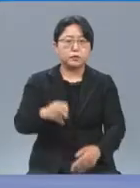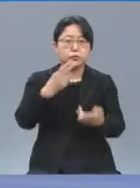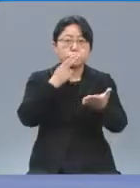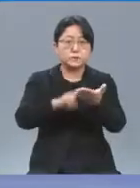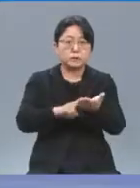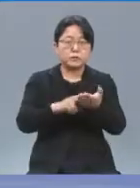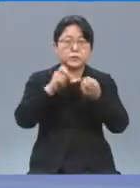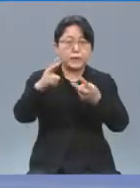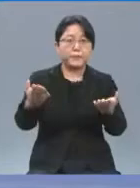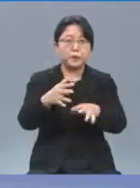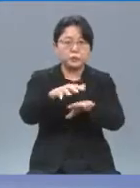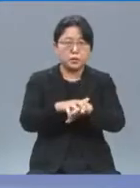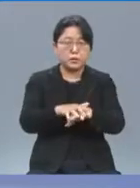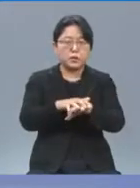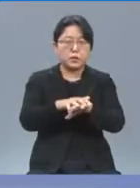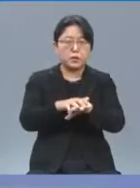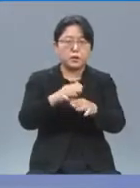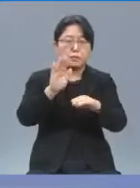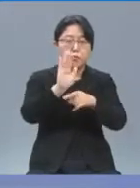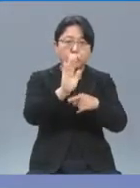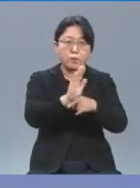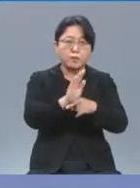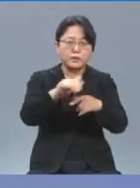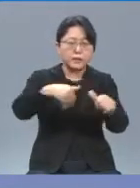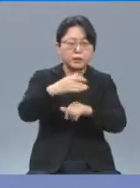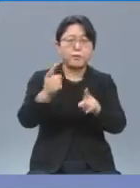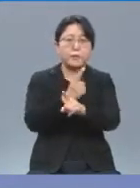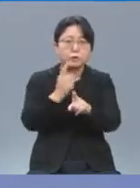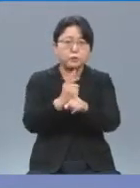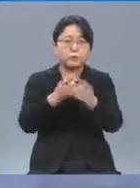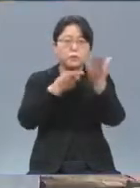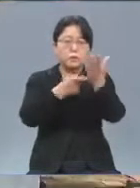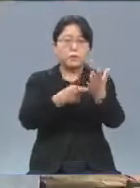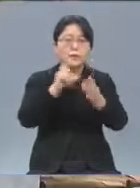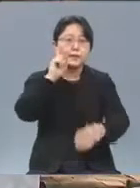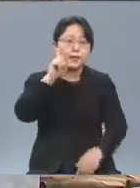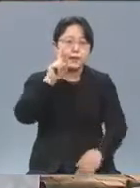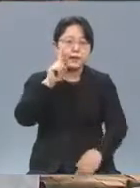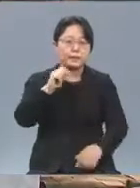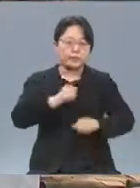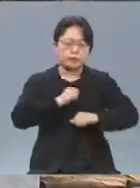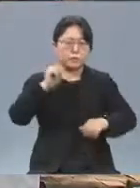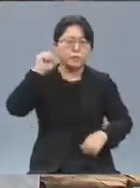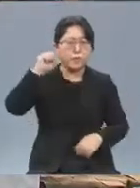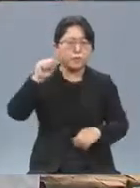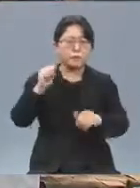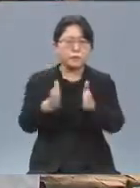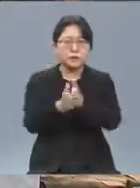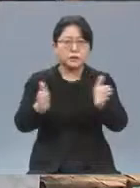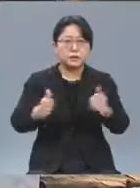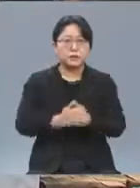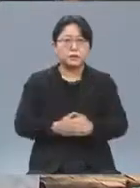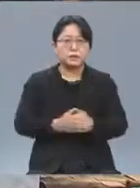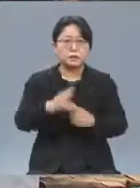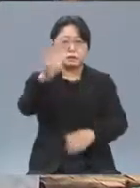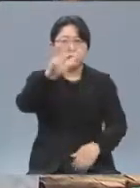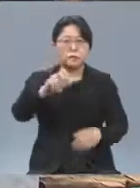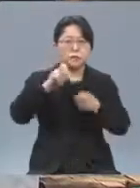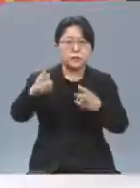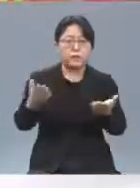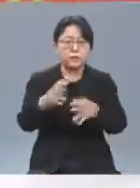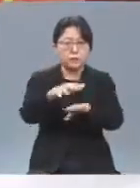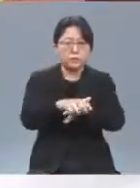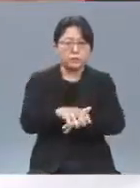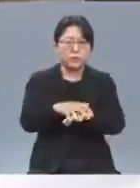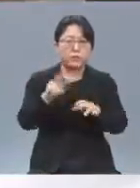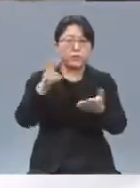우체국 택배노조가 우정사 본부에 처우 개선을 요구하면서 내일 경고 파업을 예고했습니다. 전국 택배노조